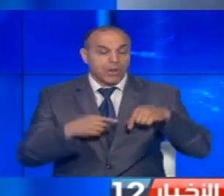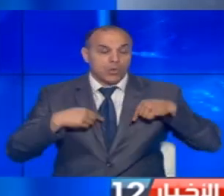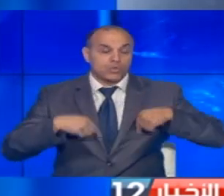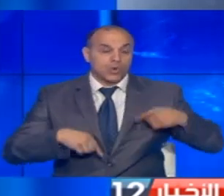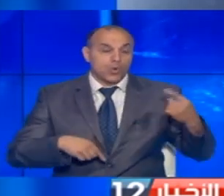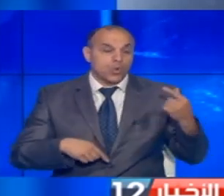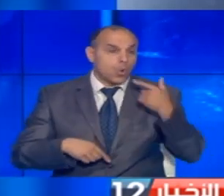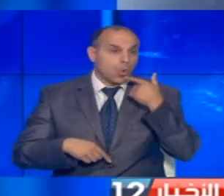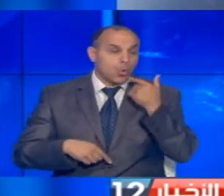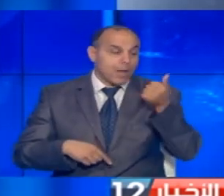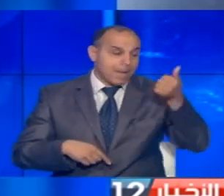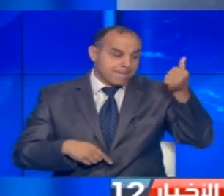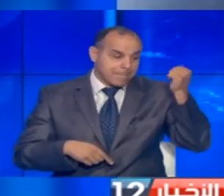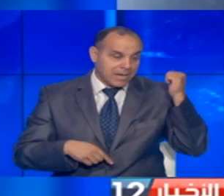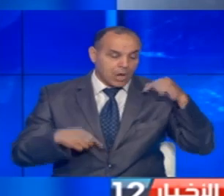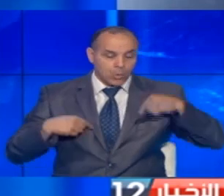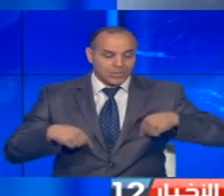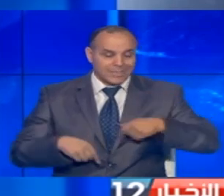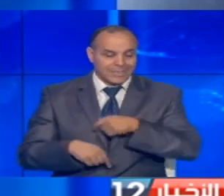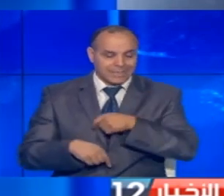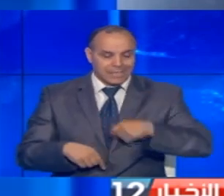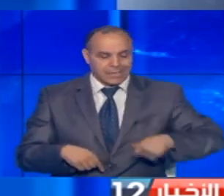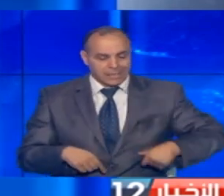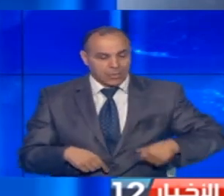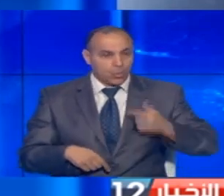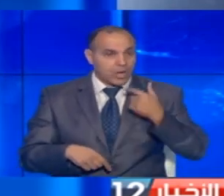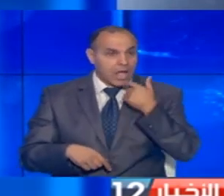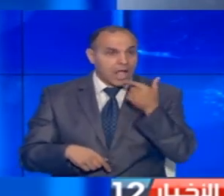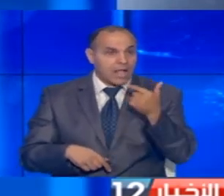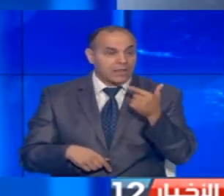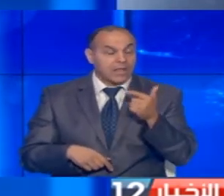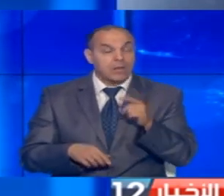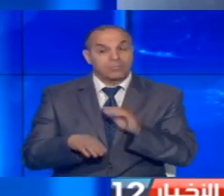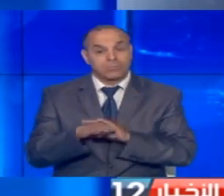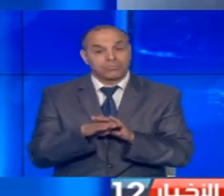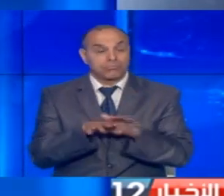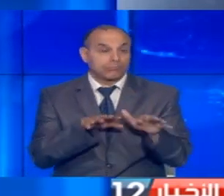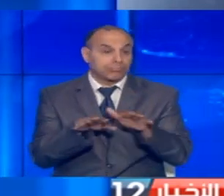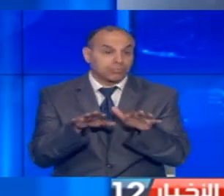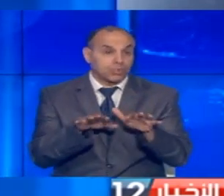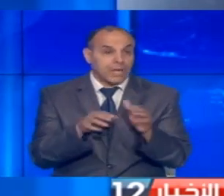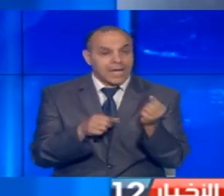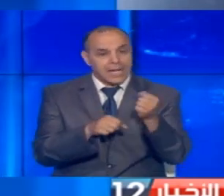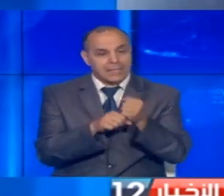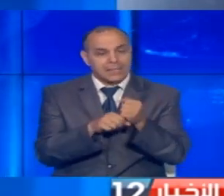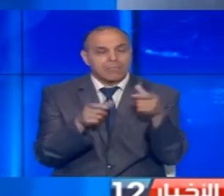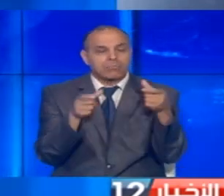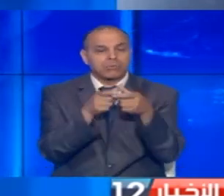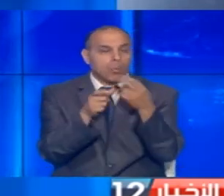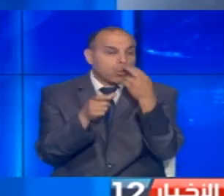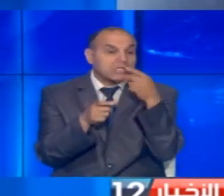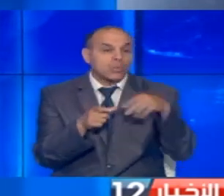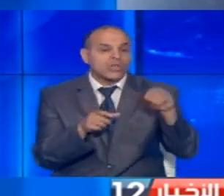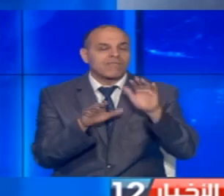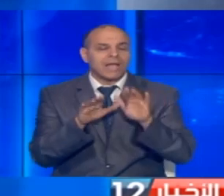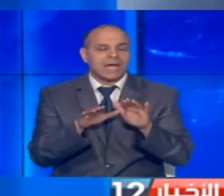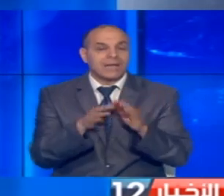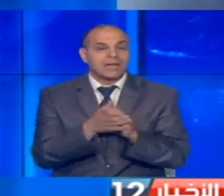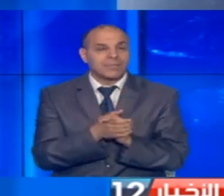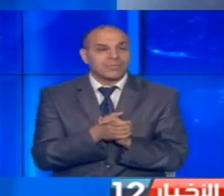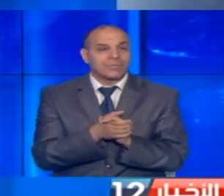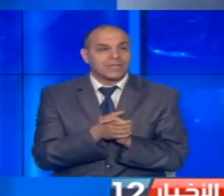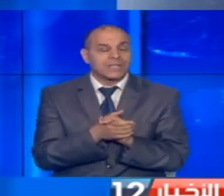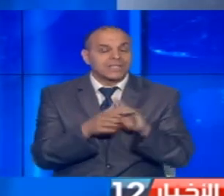الحكومة والبارحة لوزير الداخلية، ومن أبرز الإجراءات إحداث مجمع أمني في قرقنة، هل